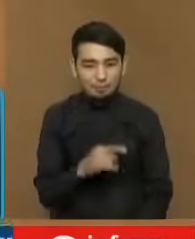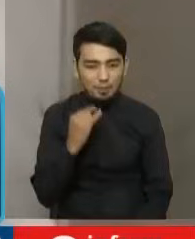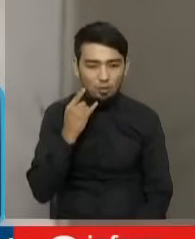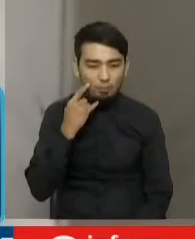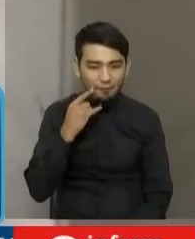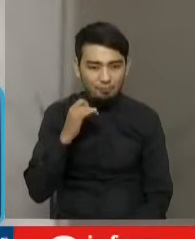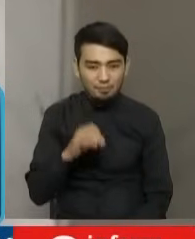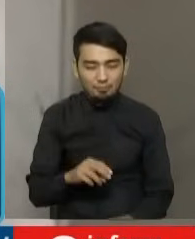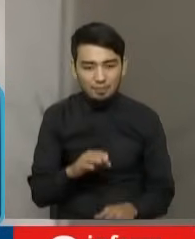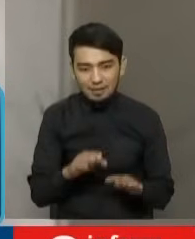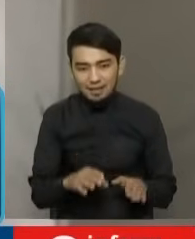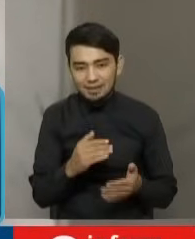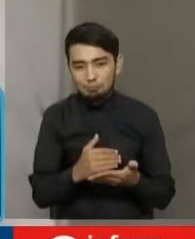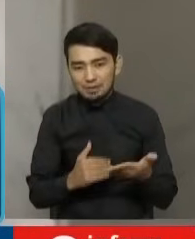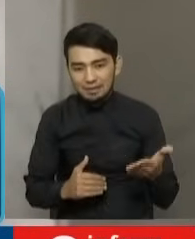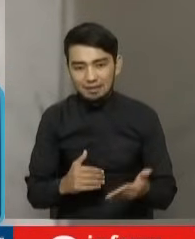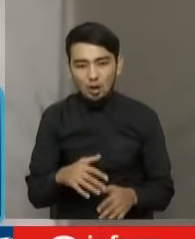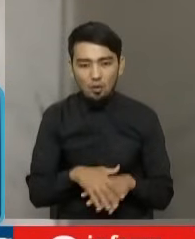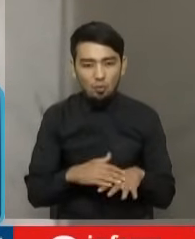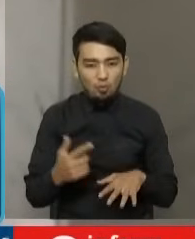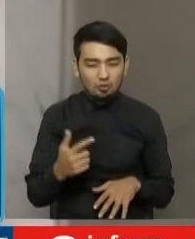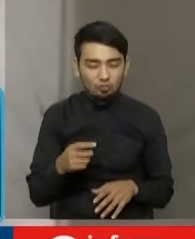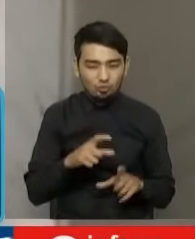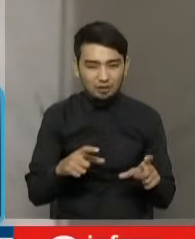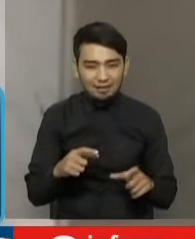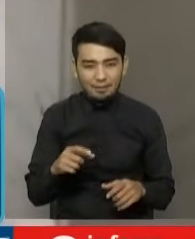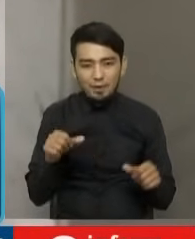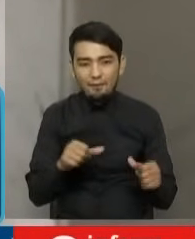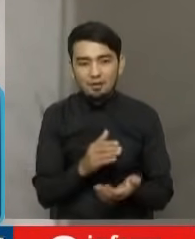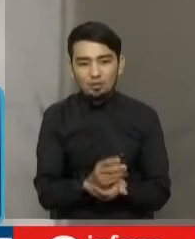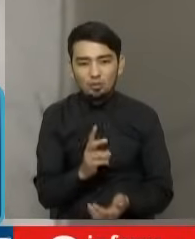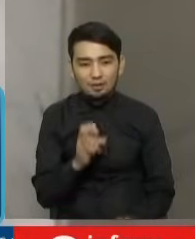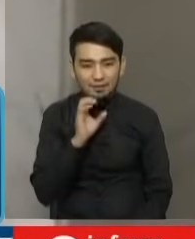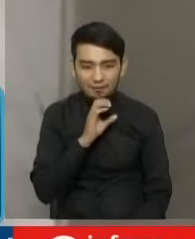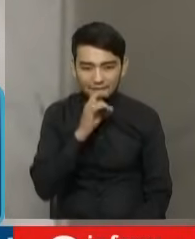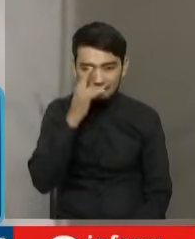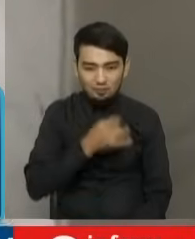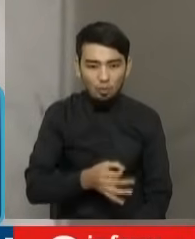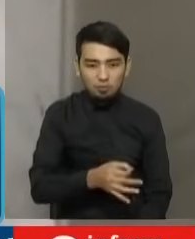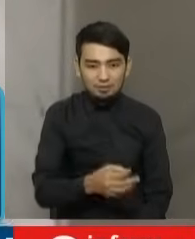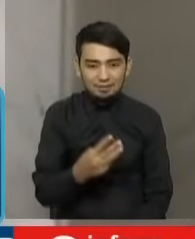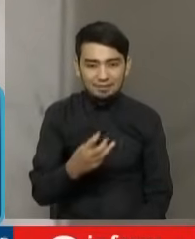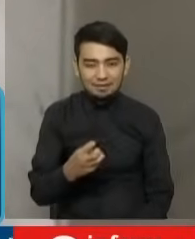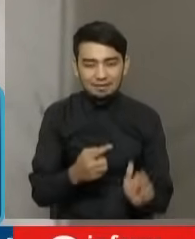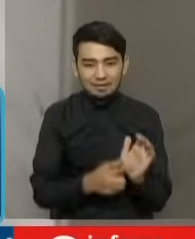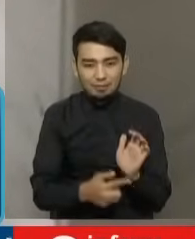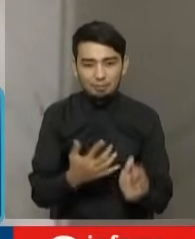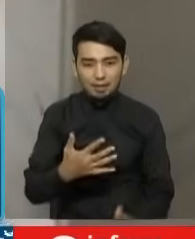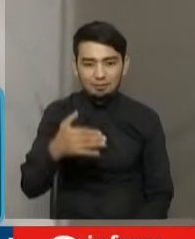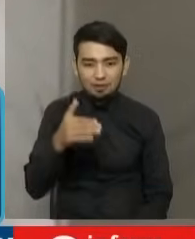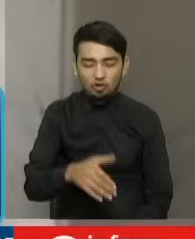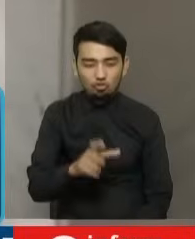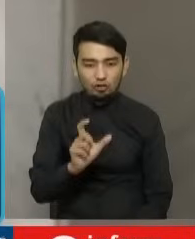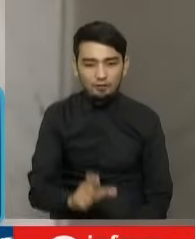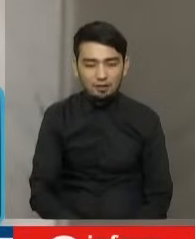В списках граждан, имеющих право участвовать в референдуме в Североказахстанской области, более 375 тысяч